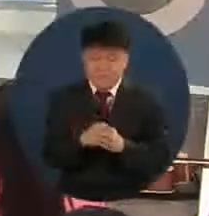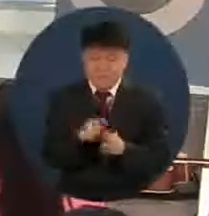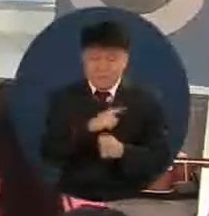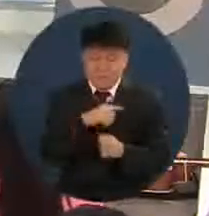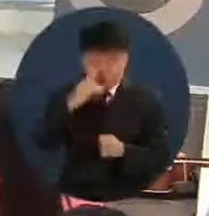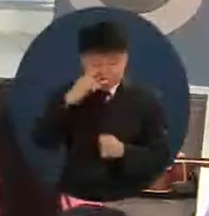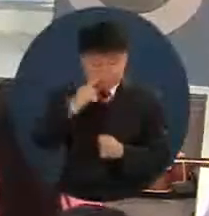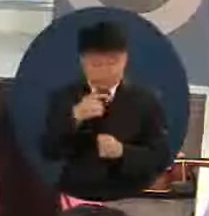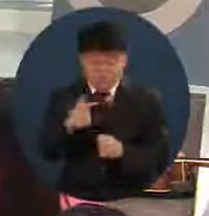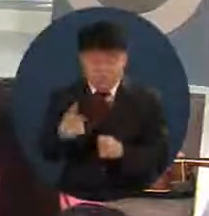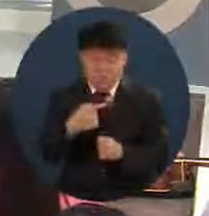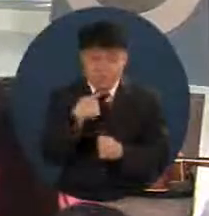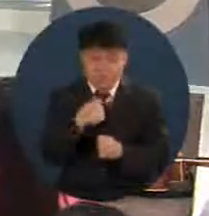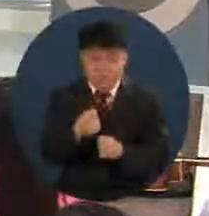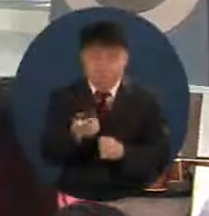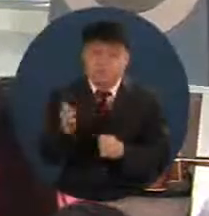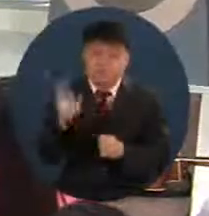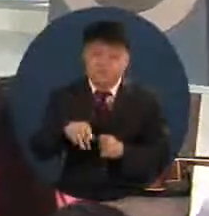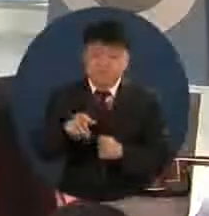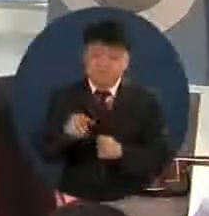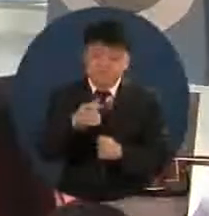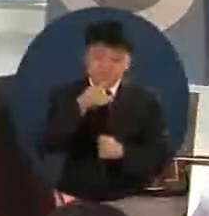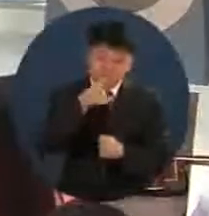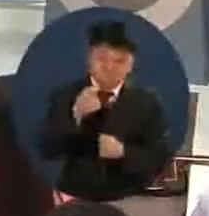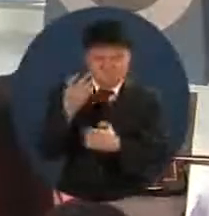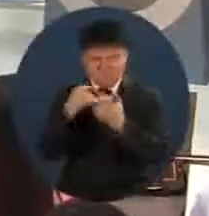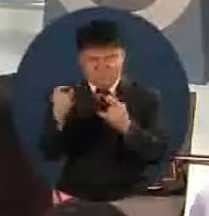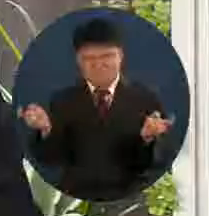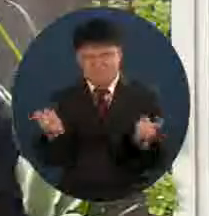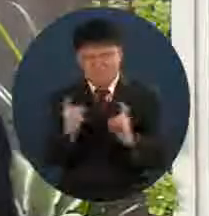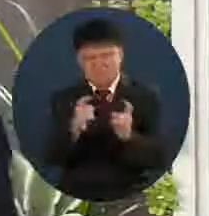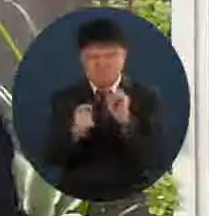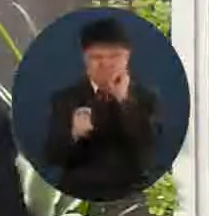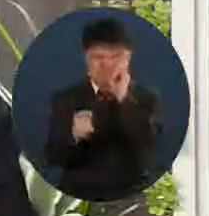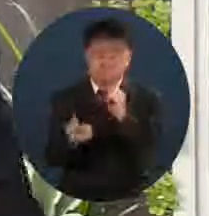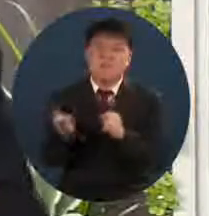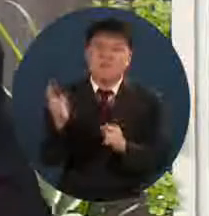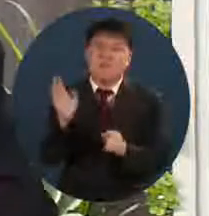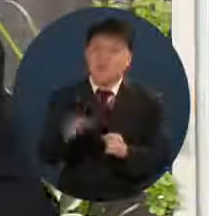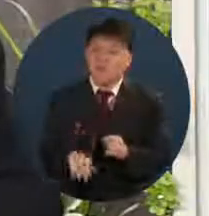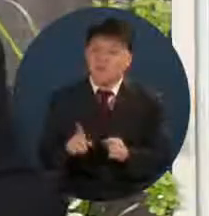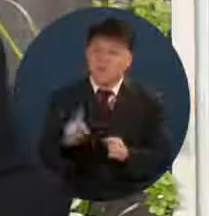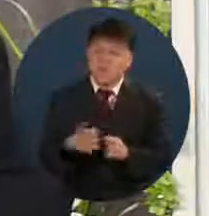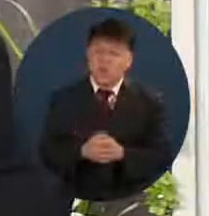궁금했었는데 그때 이제 물로 돼 있다, 불로 돼 있다 이런 시대가 있다가